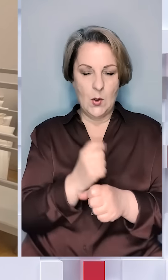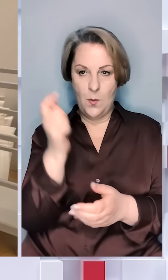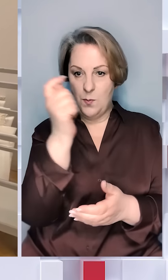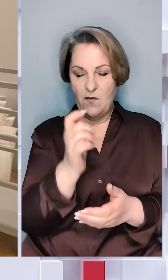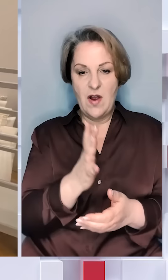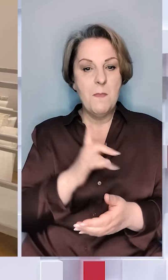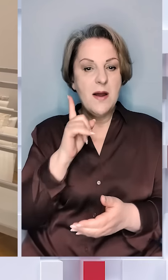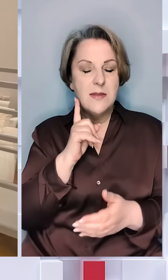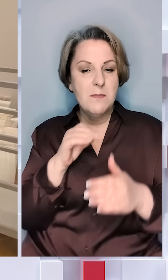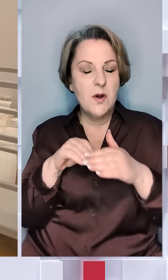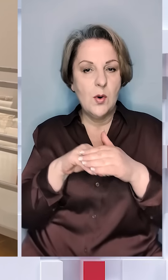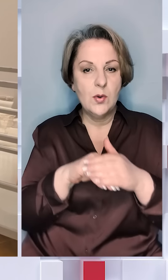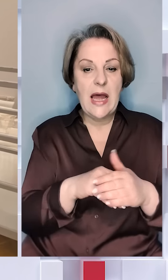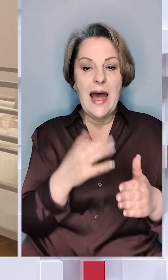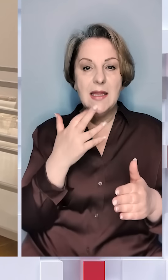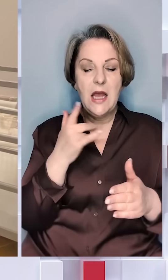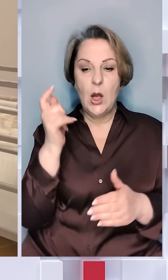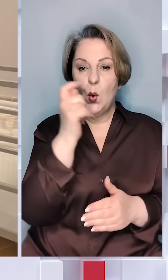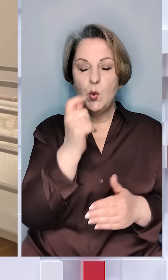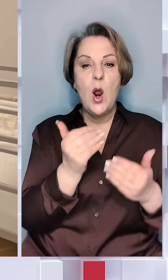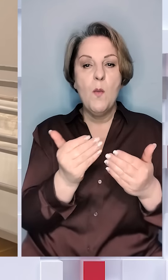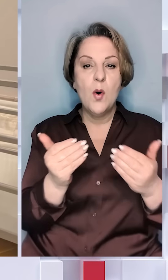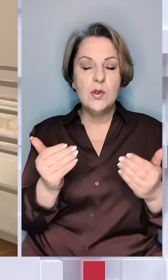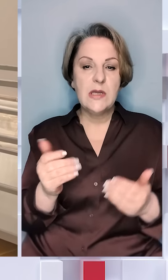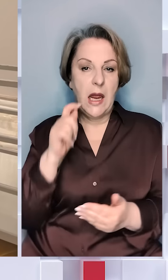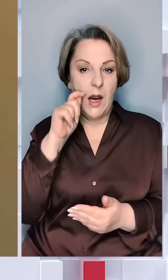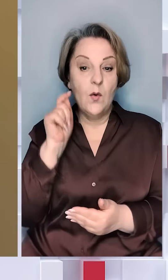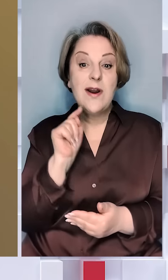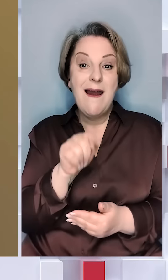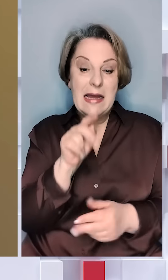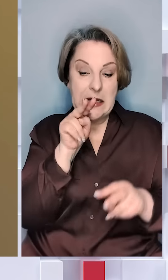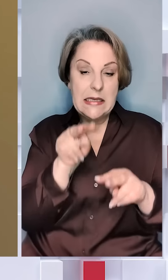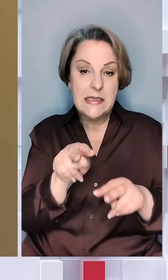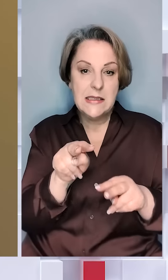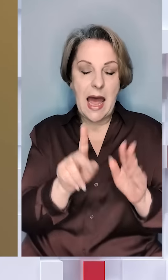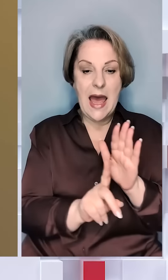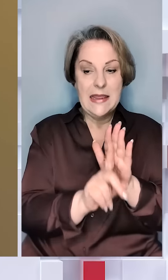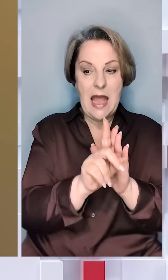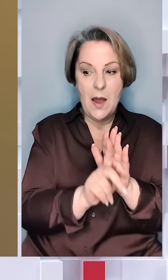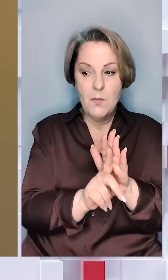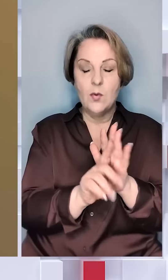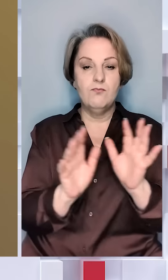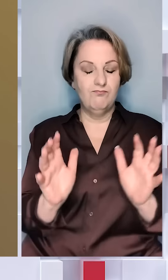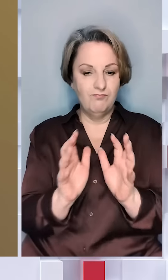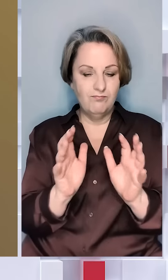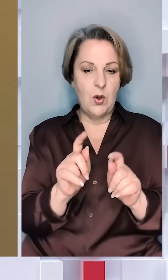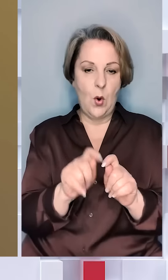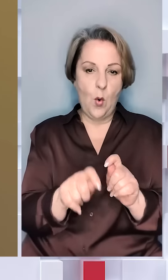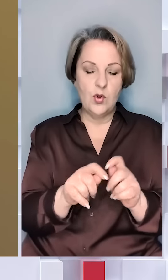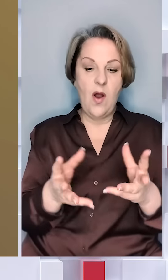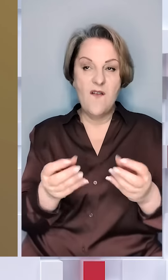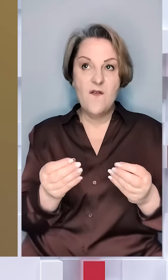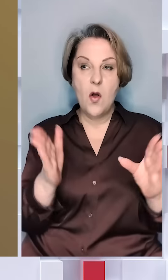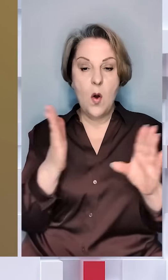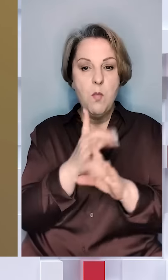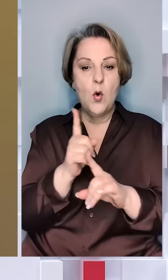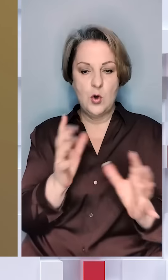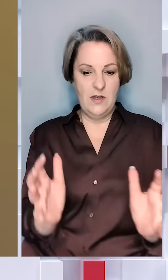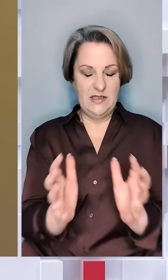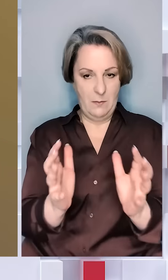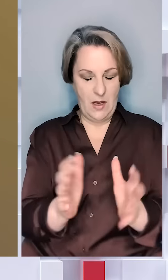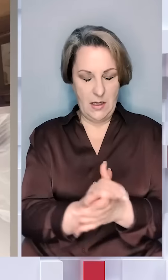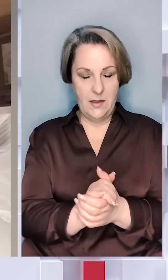роботи були на тимчасовому зберіганні в Національному художньому музеї України. Там стежать за температурою в приміщенні та контролюють вологість повітря, щоб